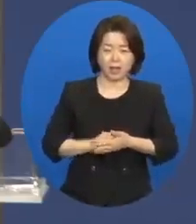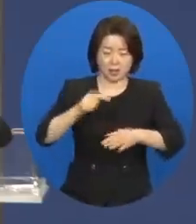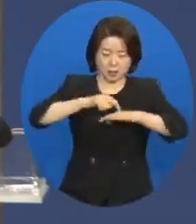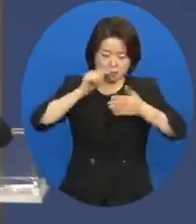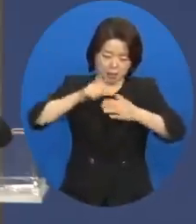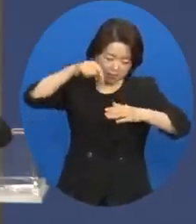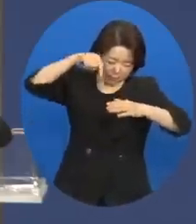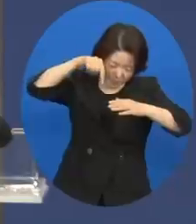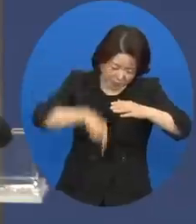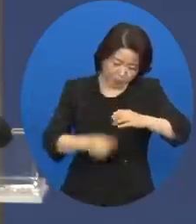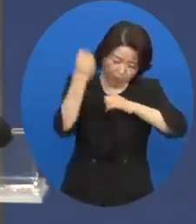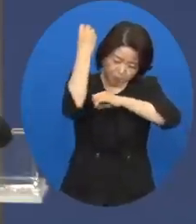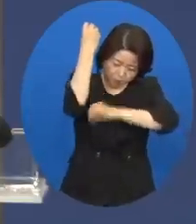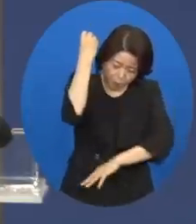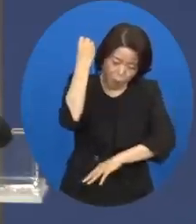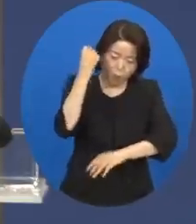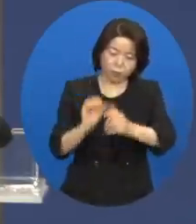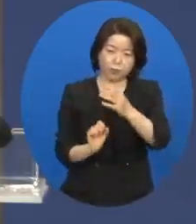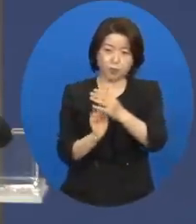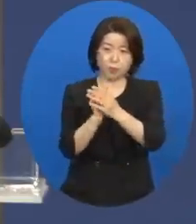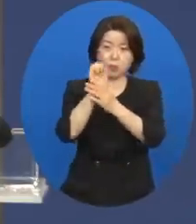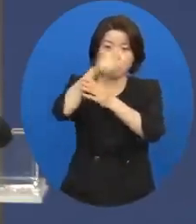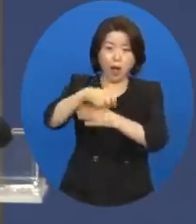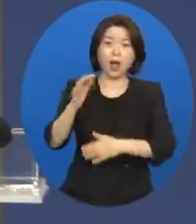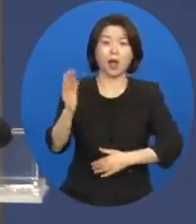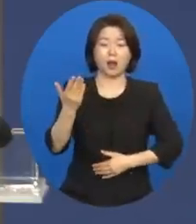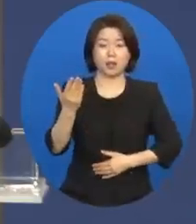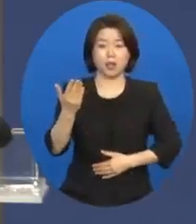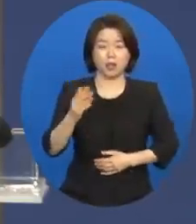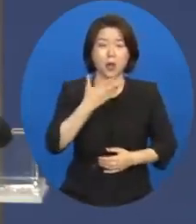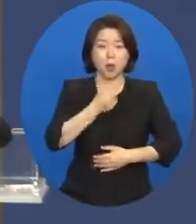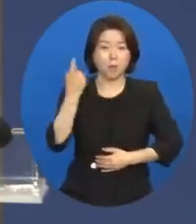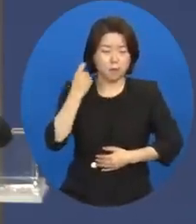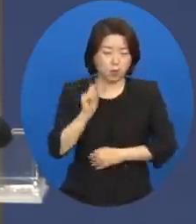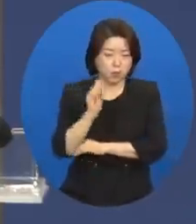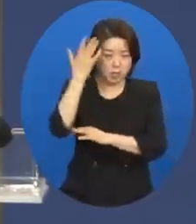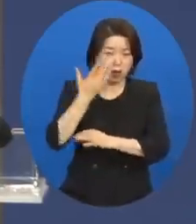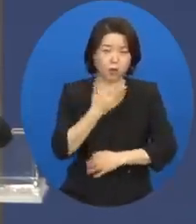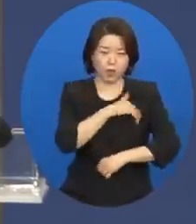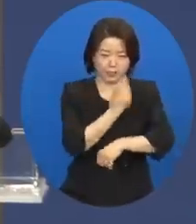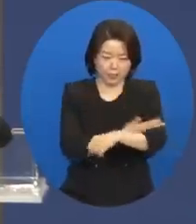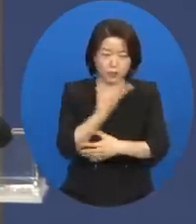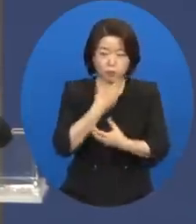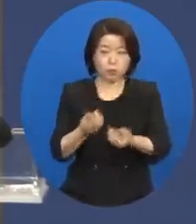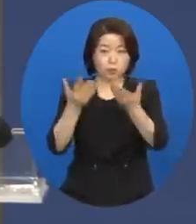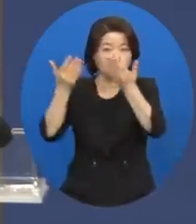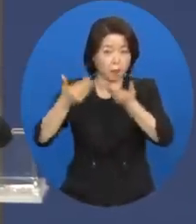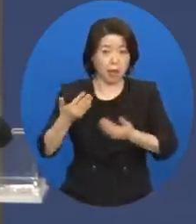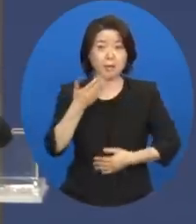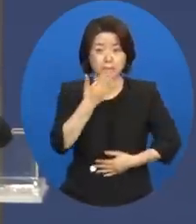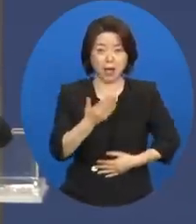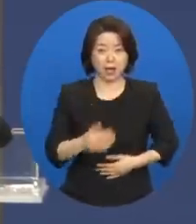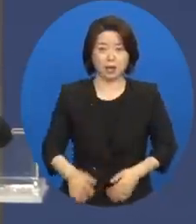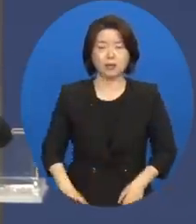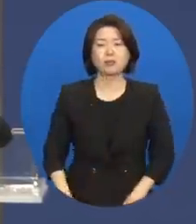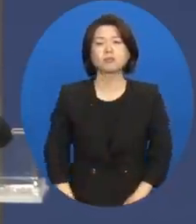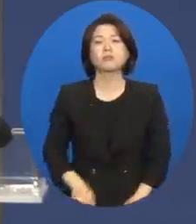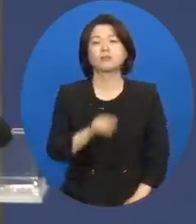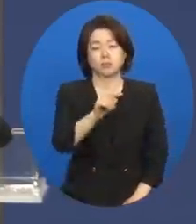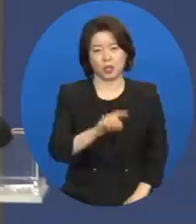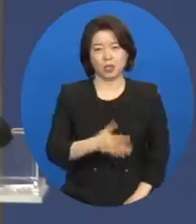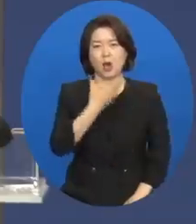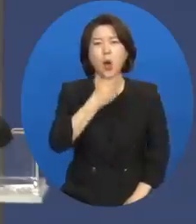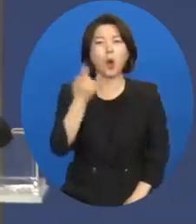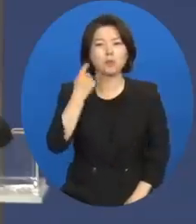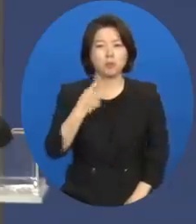깊이 뿌리를 내리고 열매를 맺을 때 복음의 영광과 그 능력과 축복을 받을 수 있다. 그러니까 복음도, 그러니까 물론